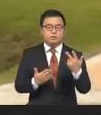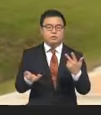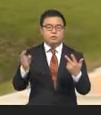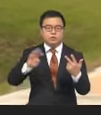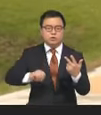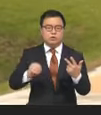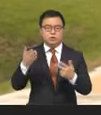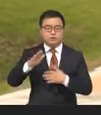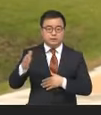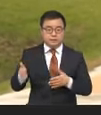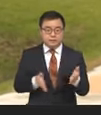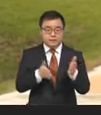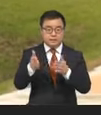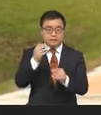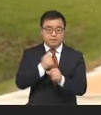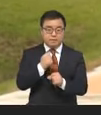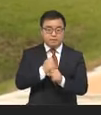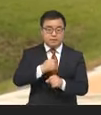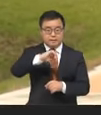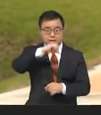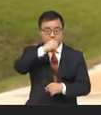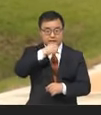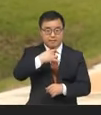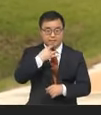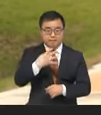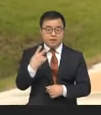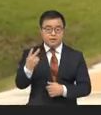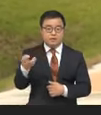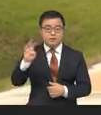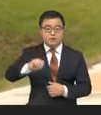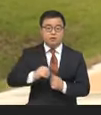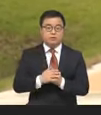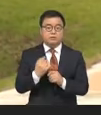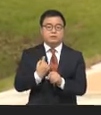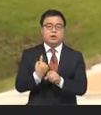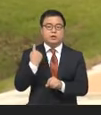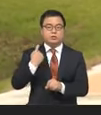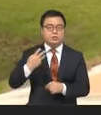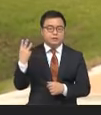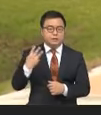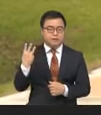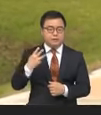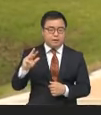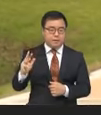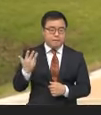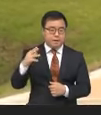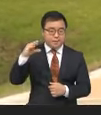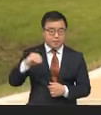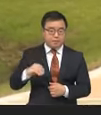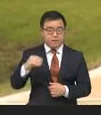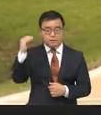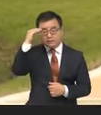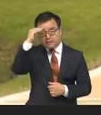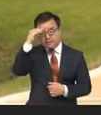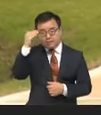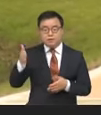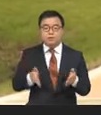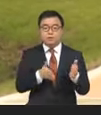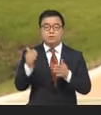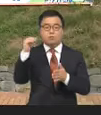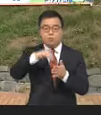그런데 이 탐방로 공사에 편성된 예산만 무려 2억 원. 지난해에도 3,800만 원의 예산이 이 탐방로 공사에